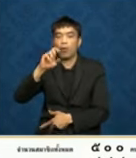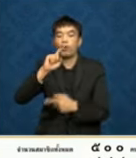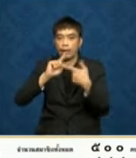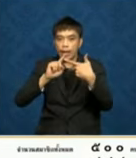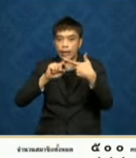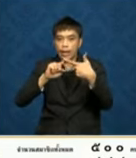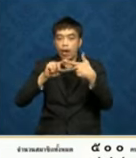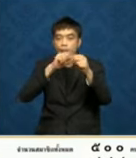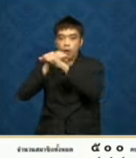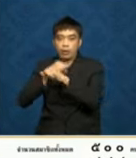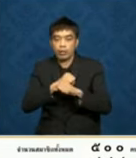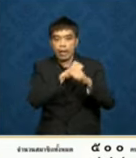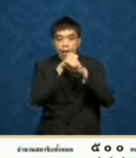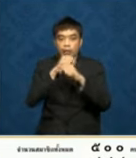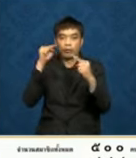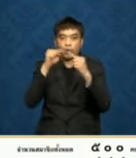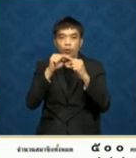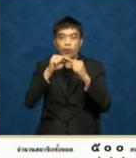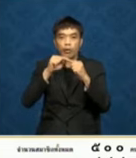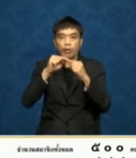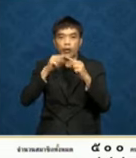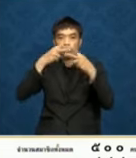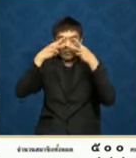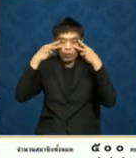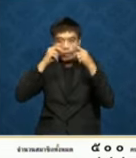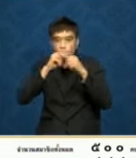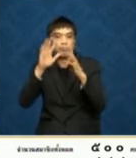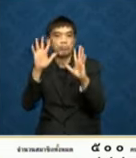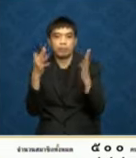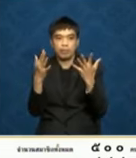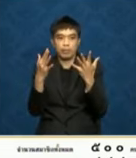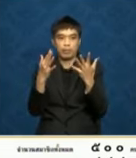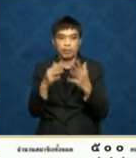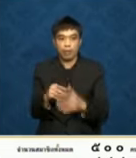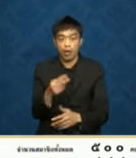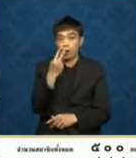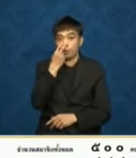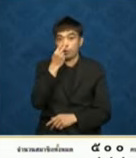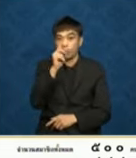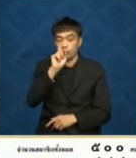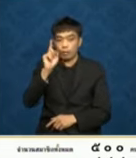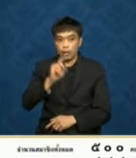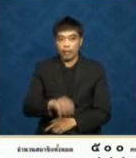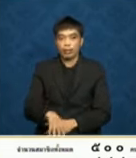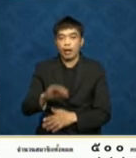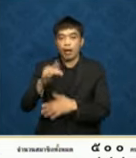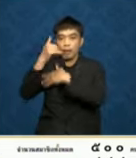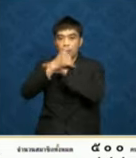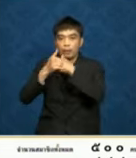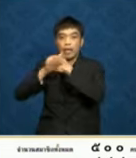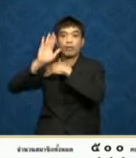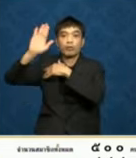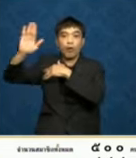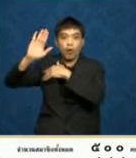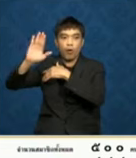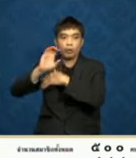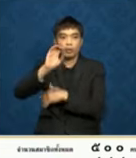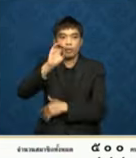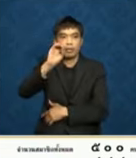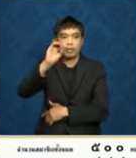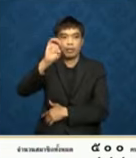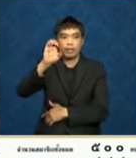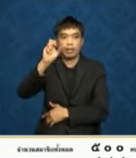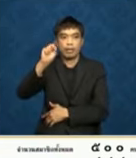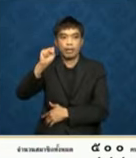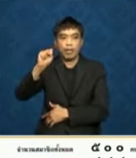in กับไปี่ Estonia อกรอบครั เขามีระบบเลอกตงออนไลน์ครับทเรีวว i-voting ซึ่ประชากร Estonia กวา 60% นะครับใช้ช่